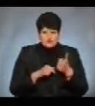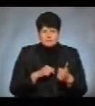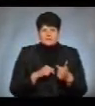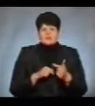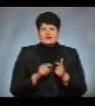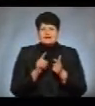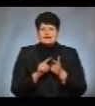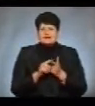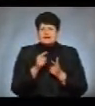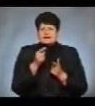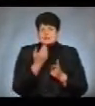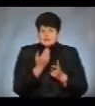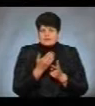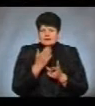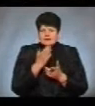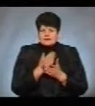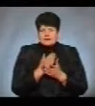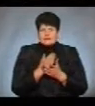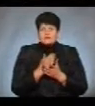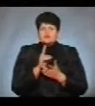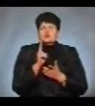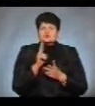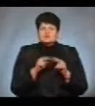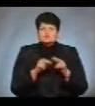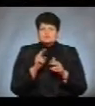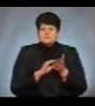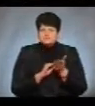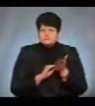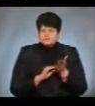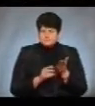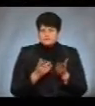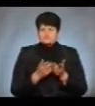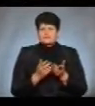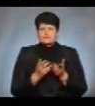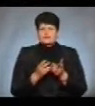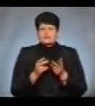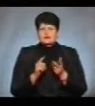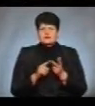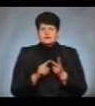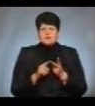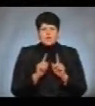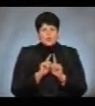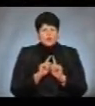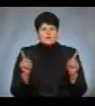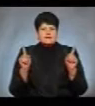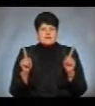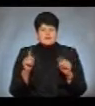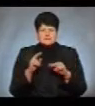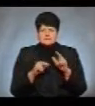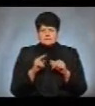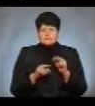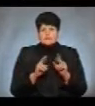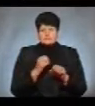її наявність автопроекту, далі оригінальність самої архітектури, як вона